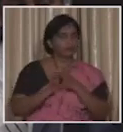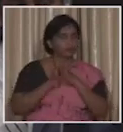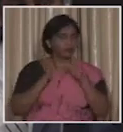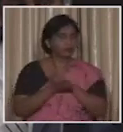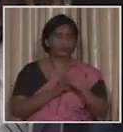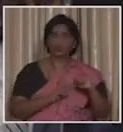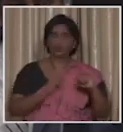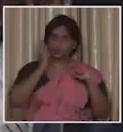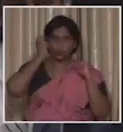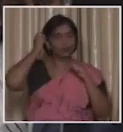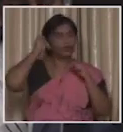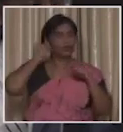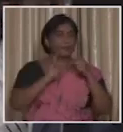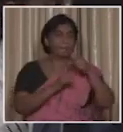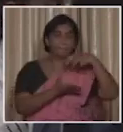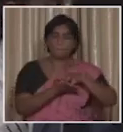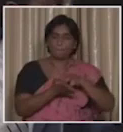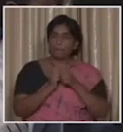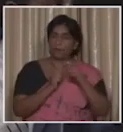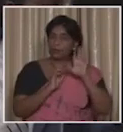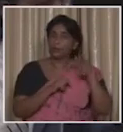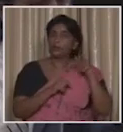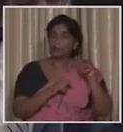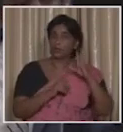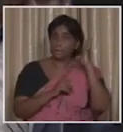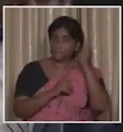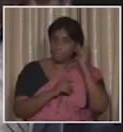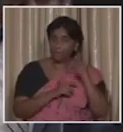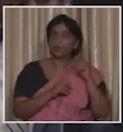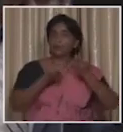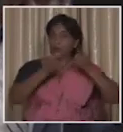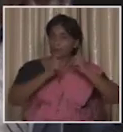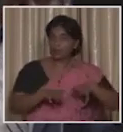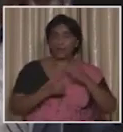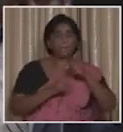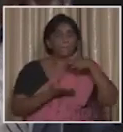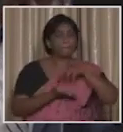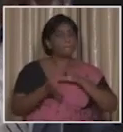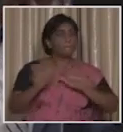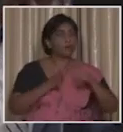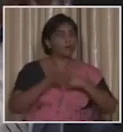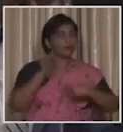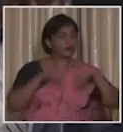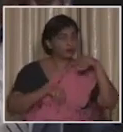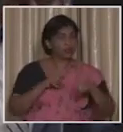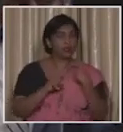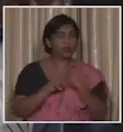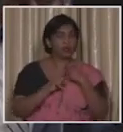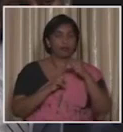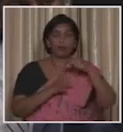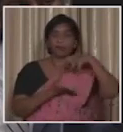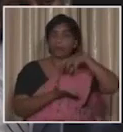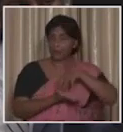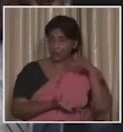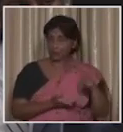පැහැදිලිව ශක්තිමත්ව එම පළාතේ නියෝජනය වුණා. එහි ප්‍රතිඵලයක් හැටියට තමයි ඉන්පසුව පැවති පළාත් පාලන මැතිවරණයේදී කරන්දෙනිය ප්‍රාදේශීය